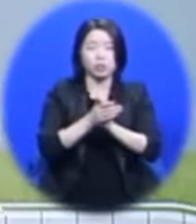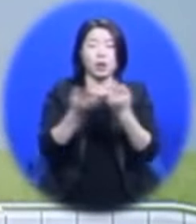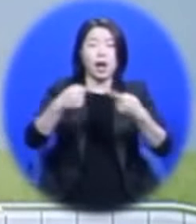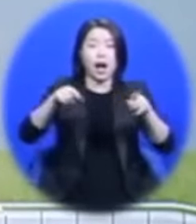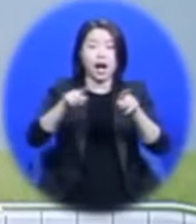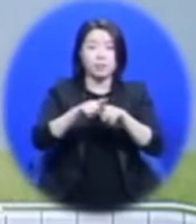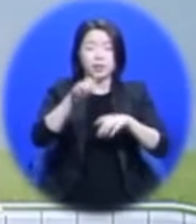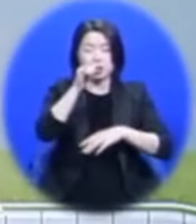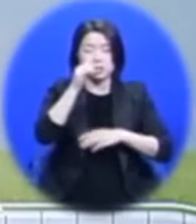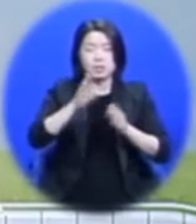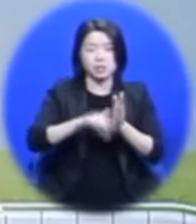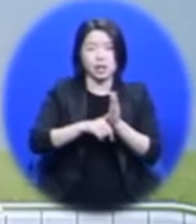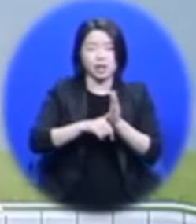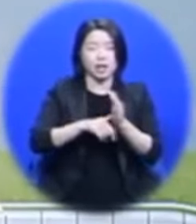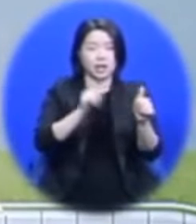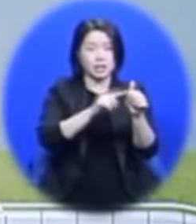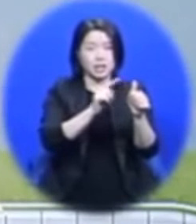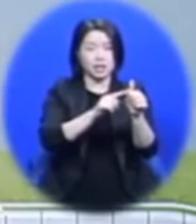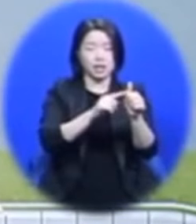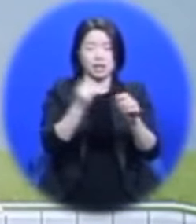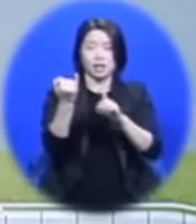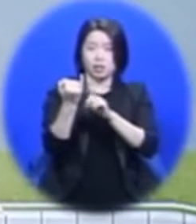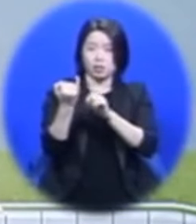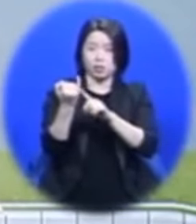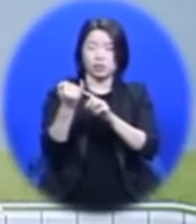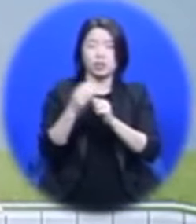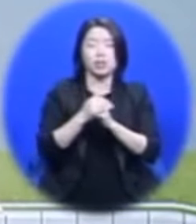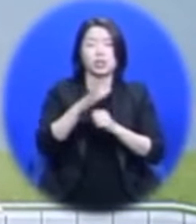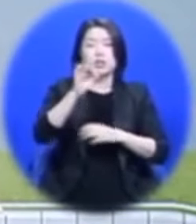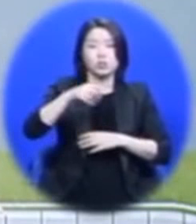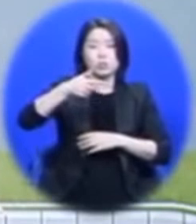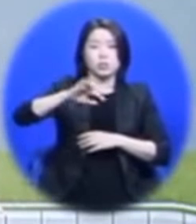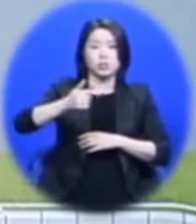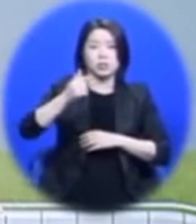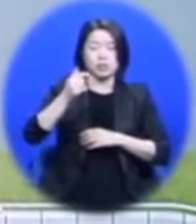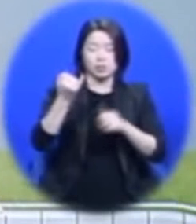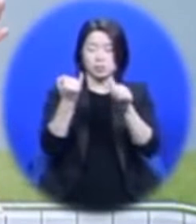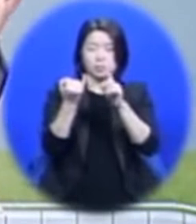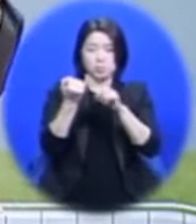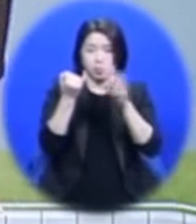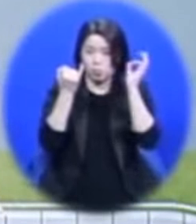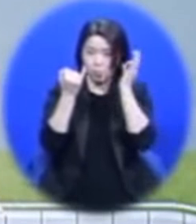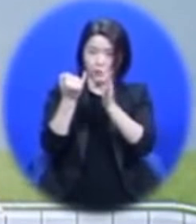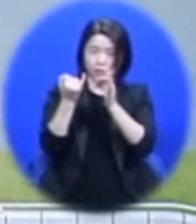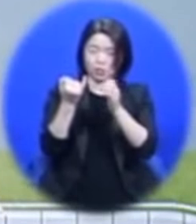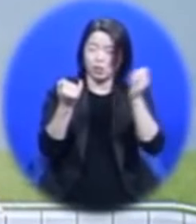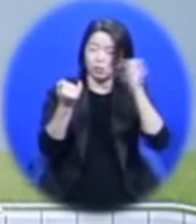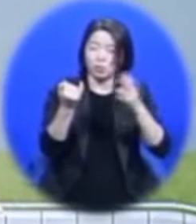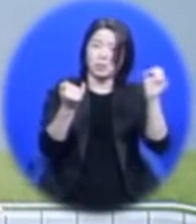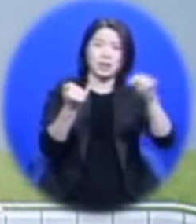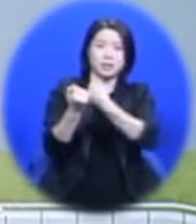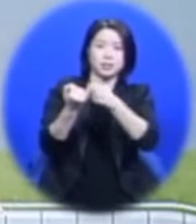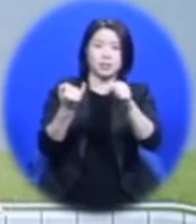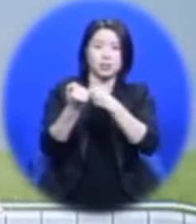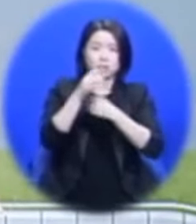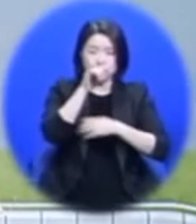있는데 이 게르슨 존스가 유진 피터슨을 보고 왔어요. 그리고는 또 때리기 시작하는